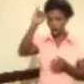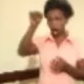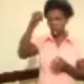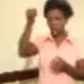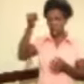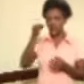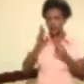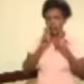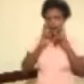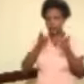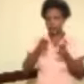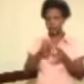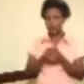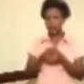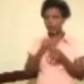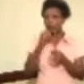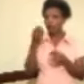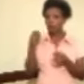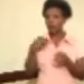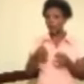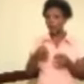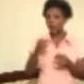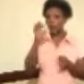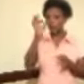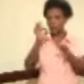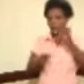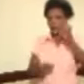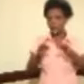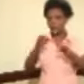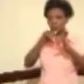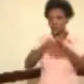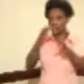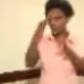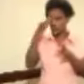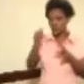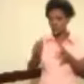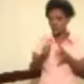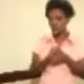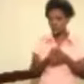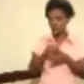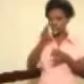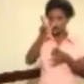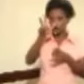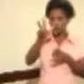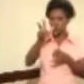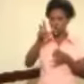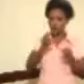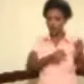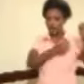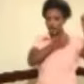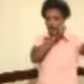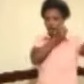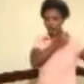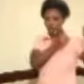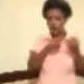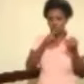nous avons justice, nous avons pouvoir judiciaire en Haïti. Et on a dit que 3 pouvoirs, ça y est, qu'il s'agisse